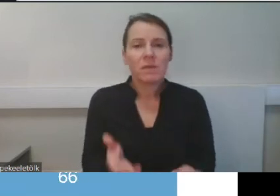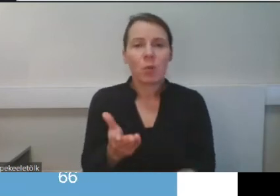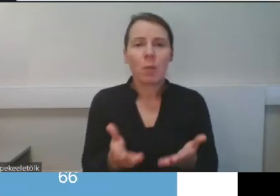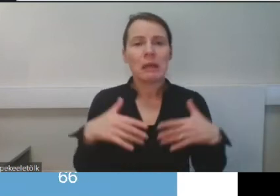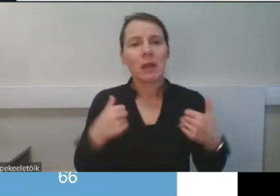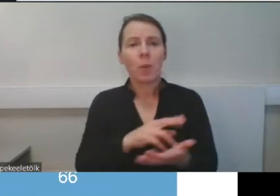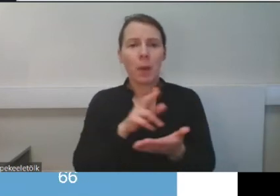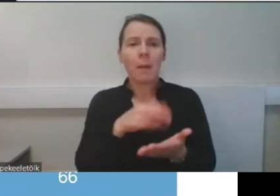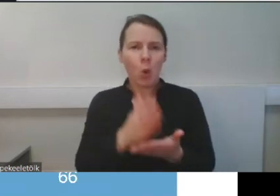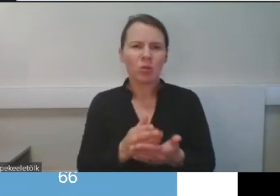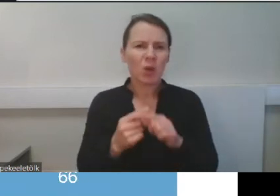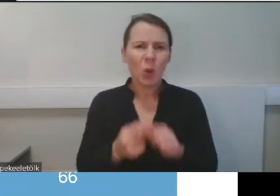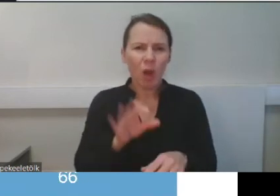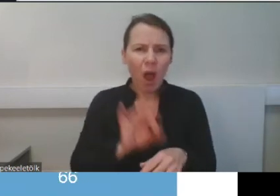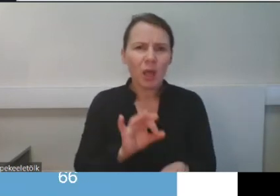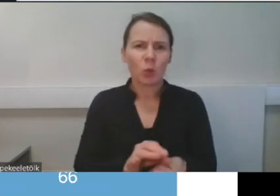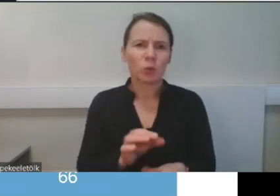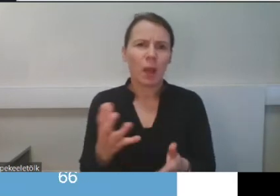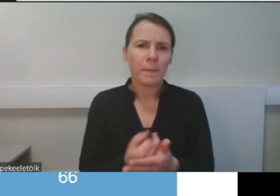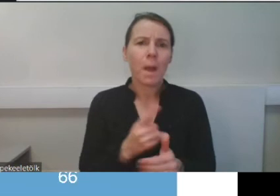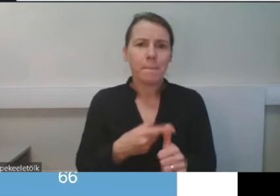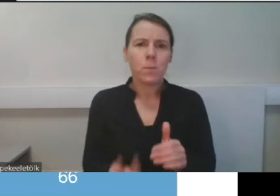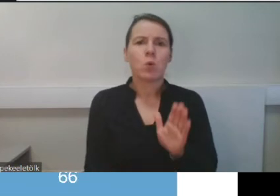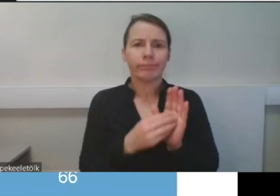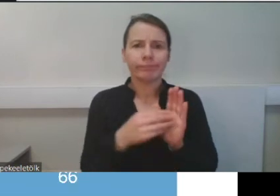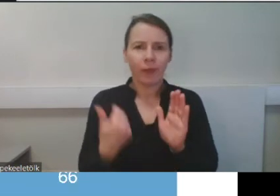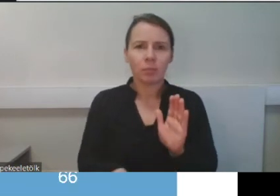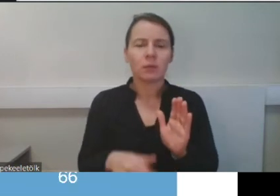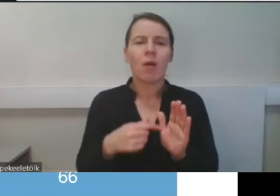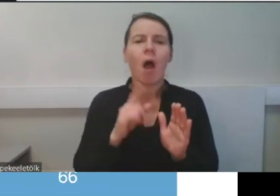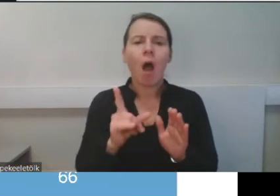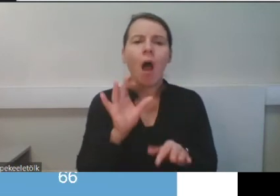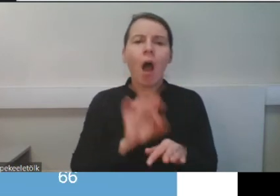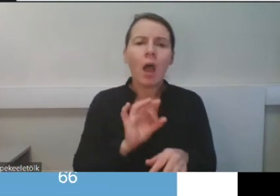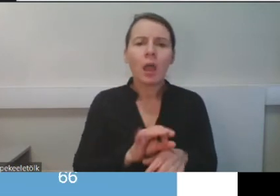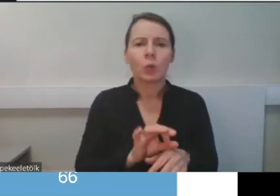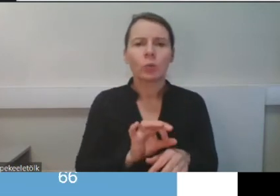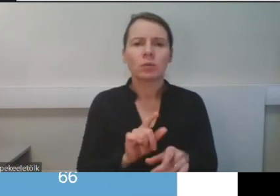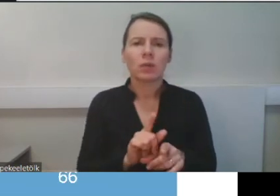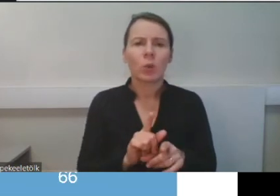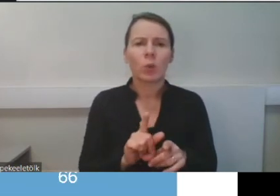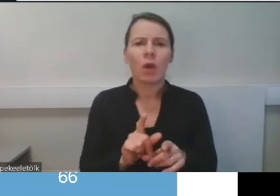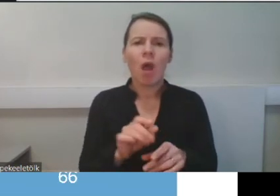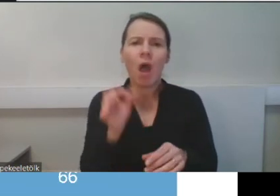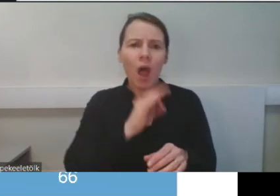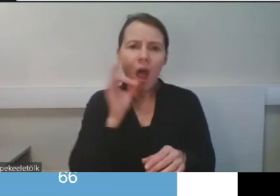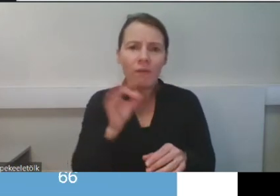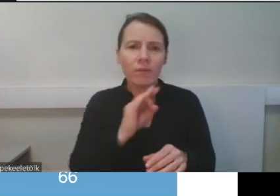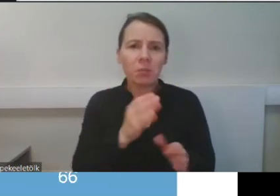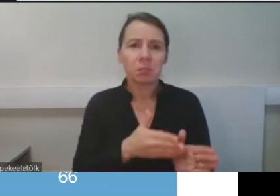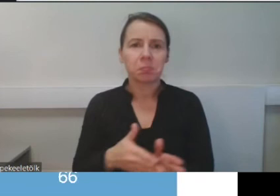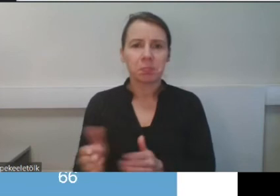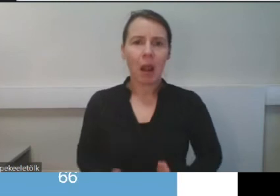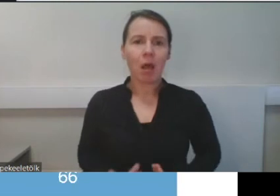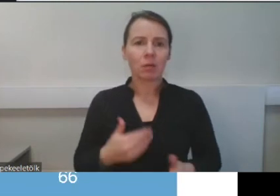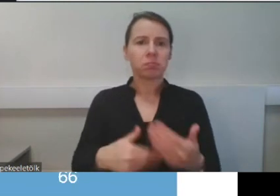16 pluss elanikkonnal, 16 pluss puudega inimestel, aga olulised nägemisraskused, kui vaadata seda